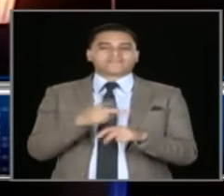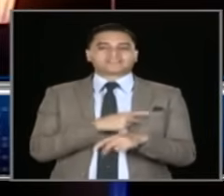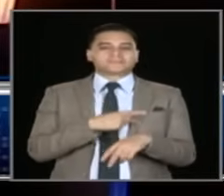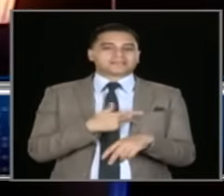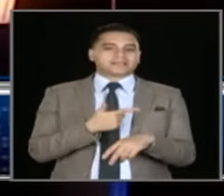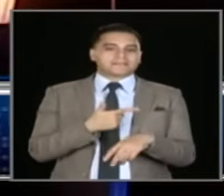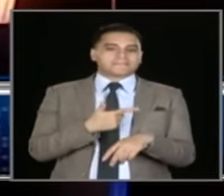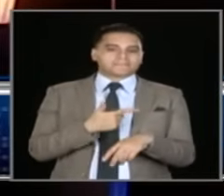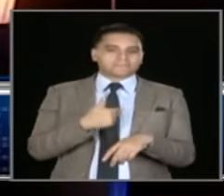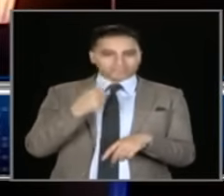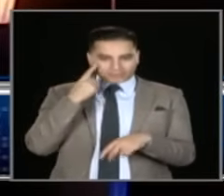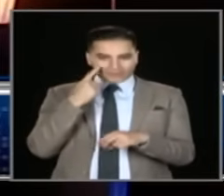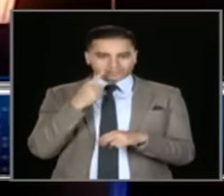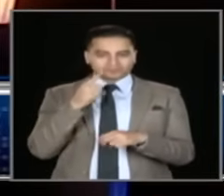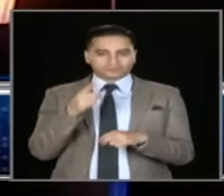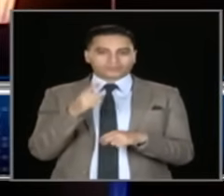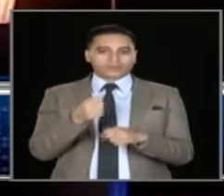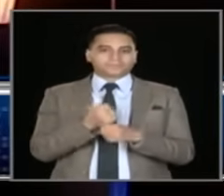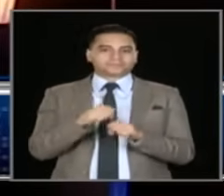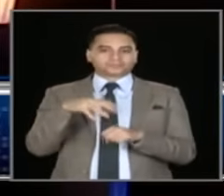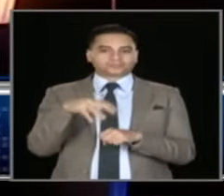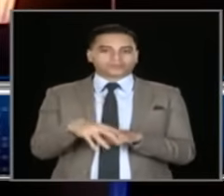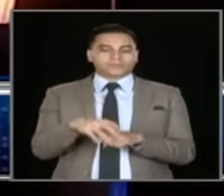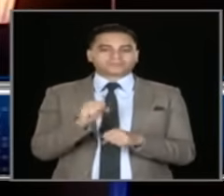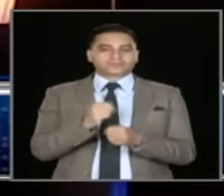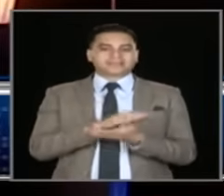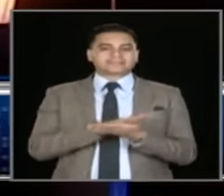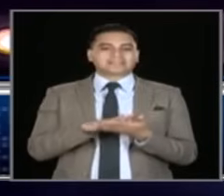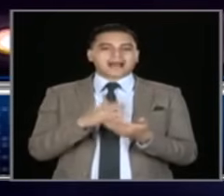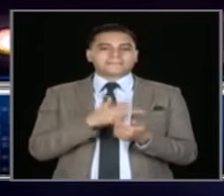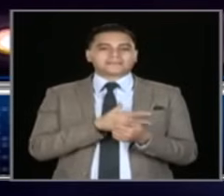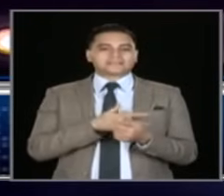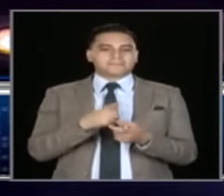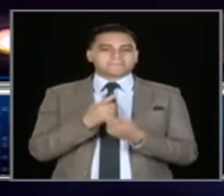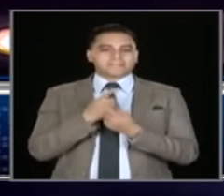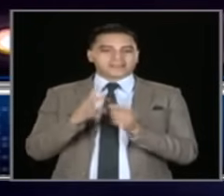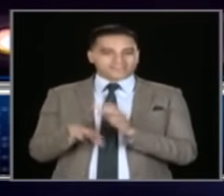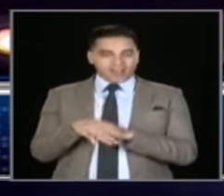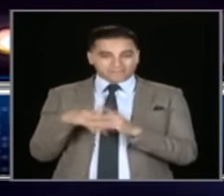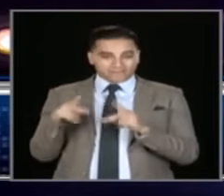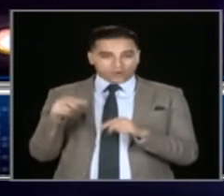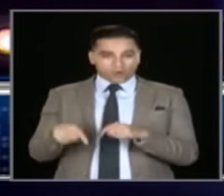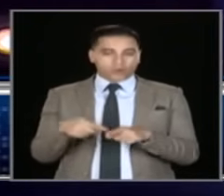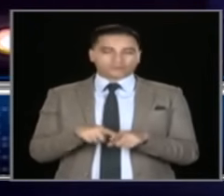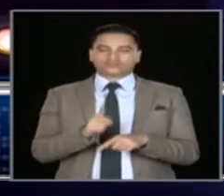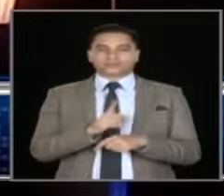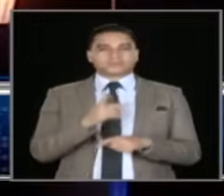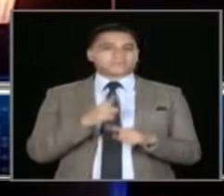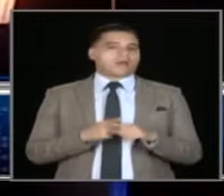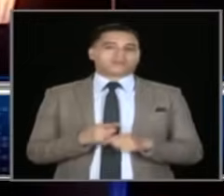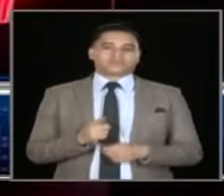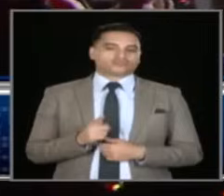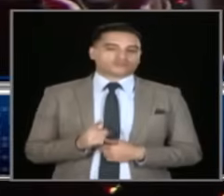السلام، لان انا عارف ان هي كانت نقطة مركز القنبلة، فمش عارف بعد كده عمل فيها، فجاز عملها متحف. لا، الباوي اجابة